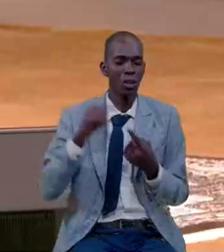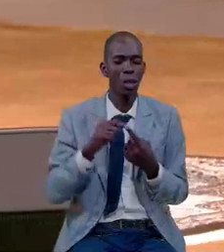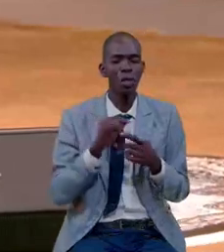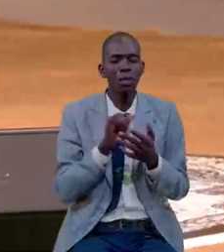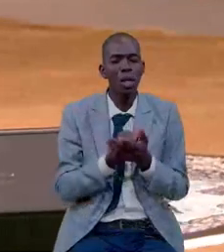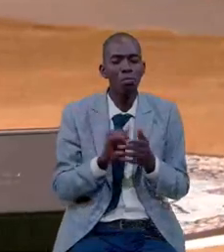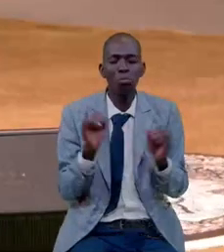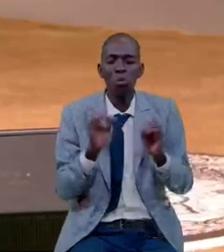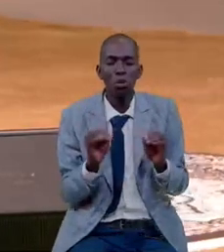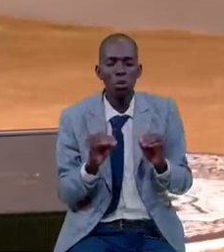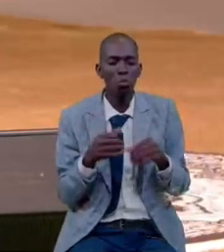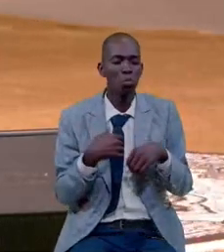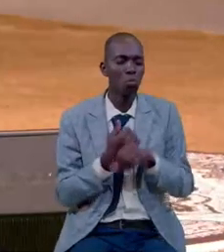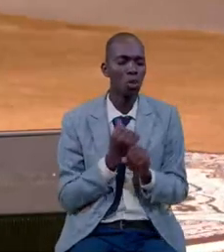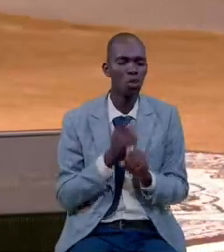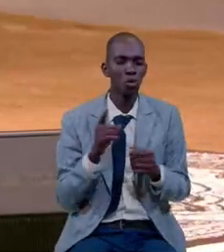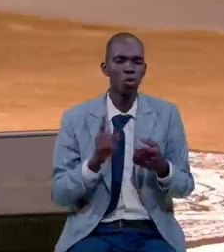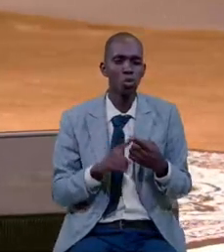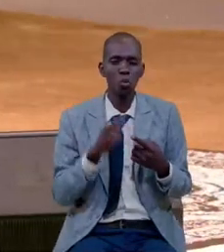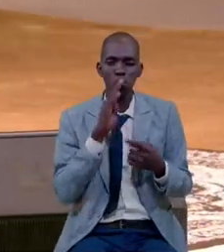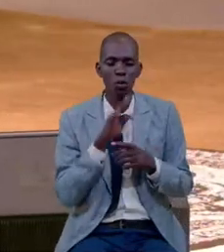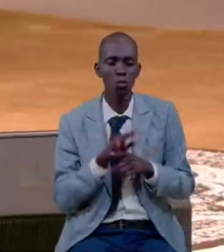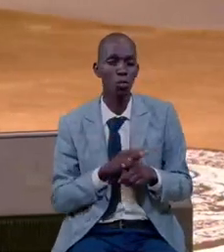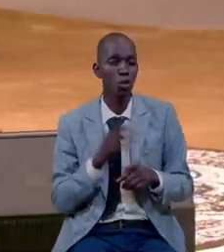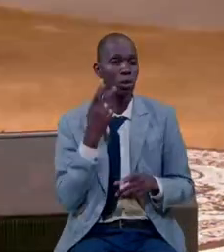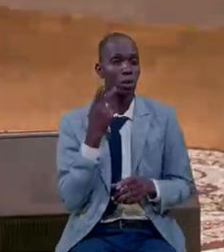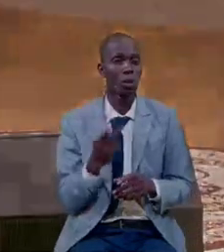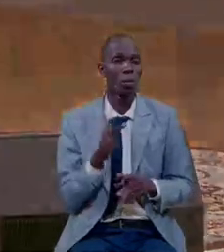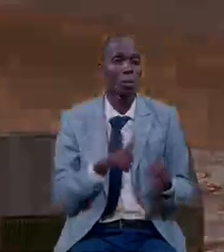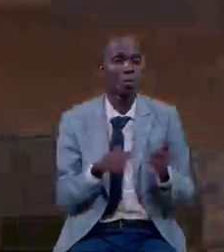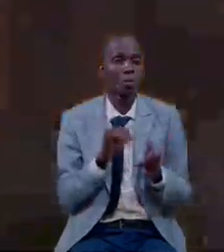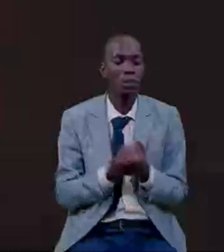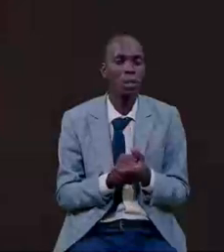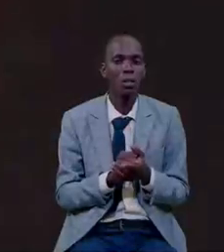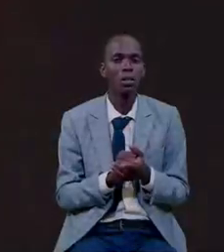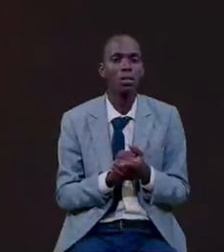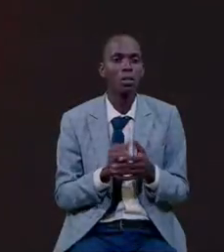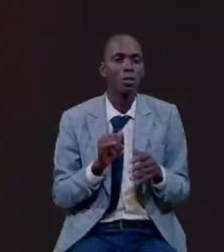vous fasse tomber. Mais les gens qui n'ont pas la foi ferme, vous les voyez,